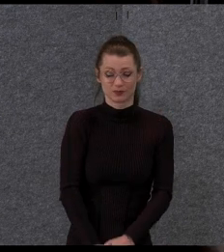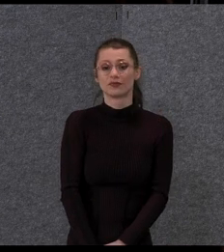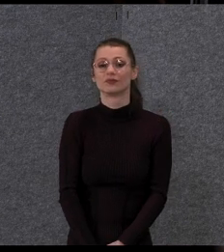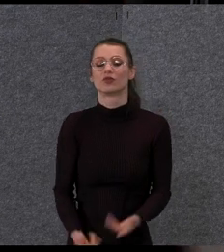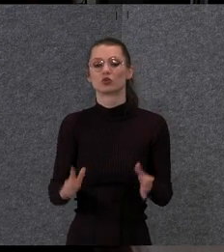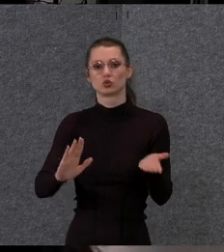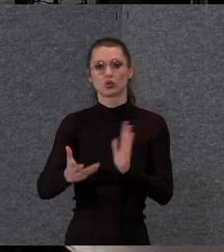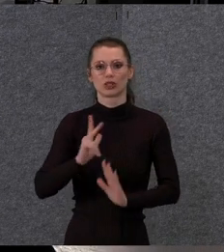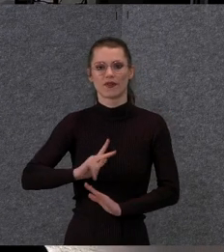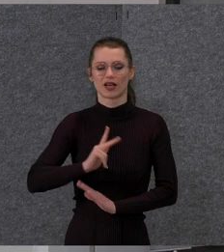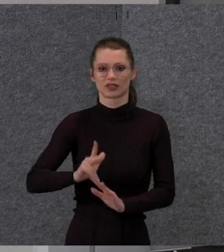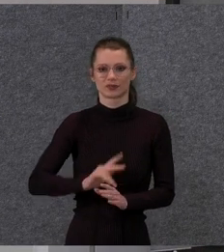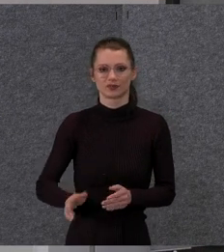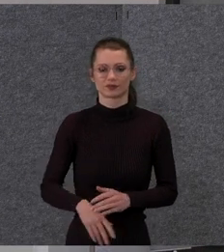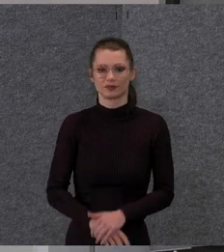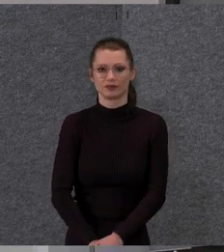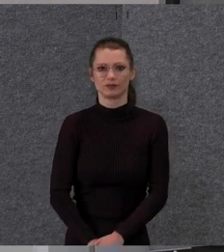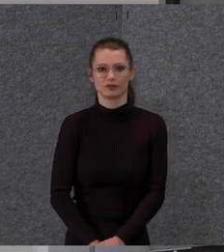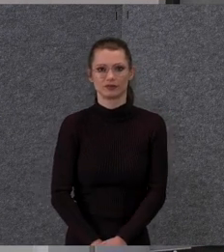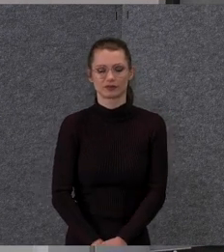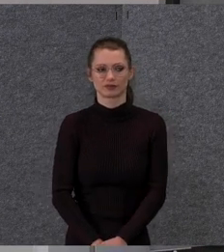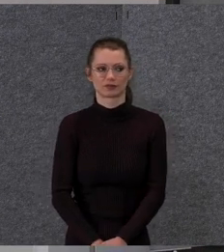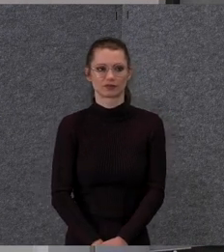Wir warten noch einen kurzen Moment.